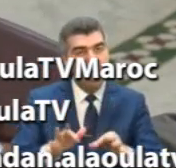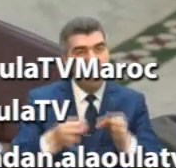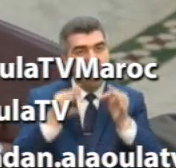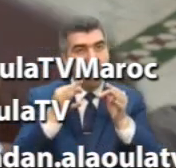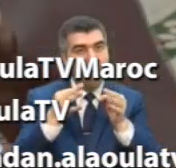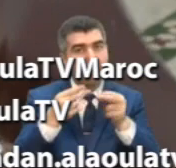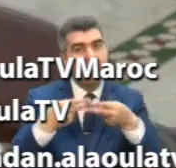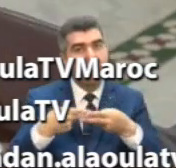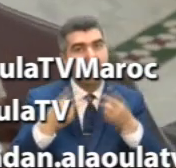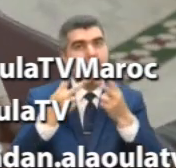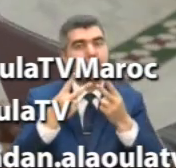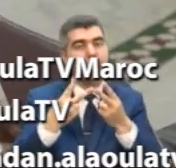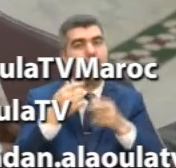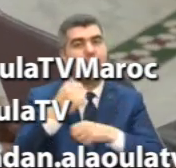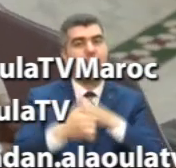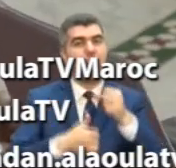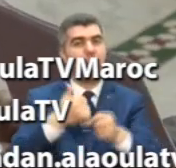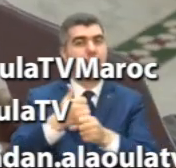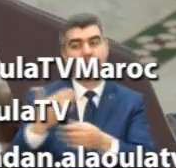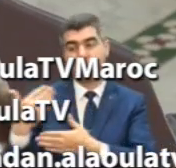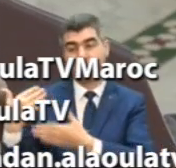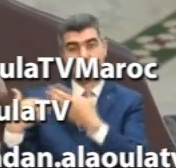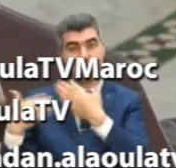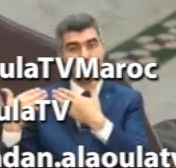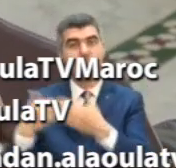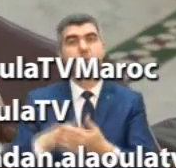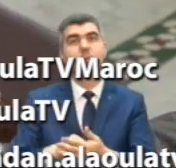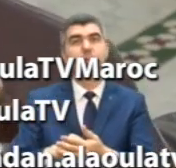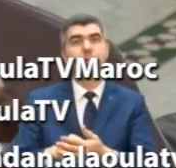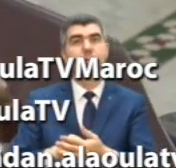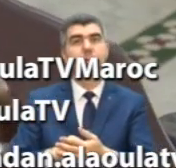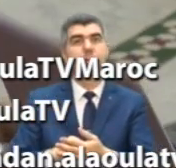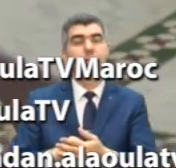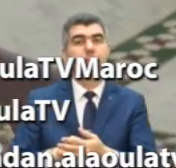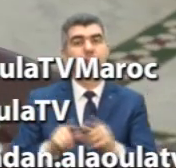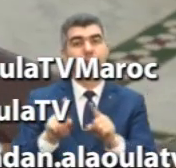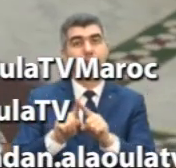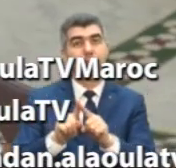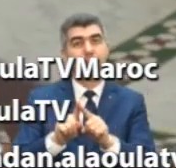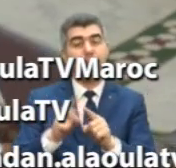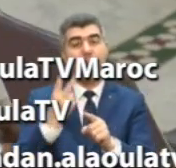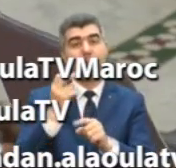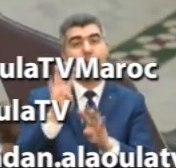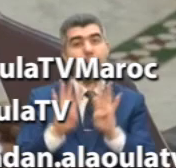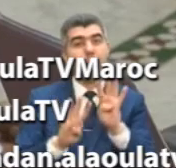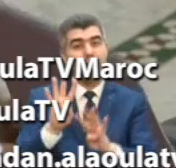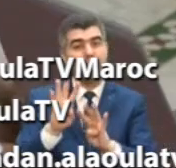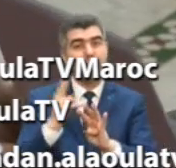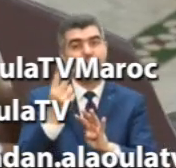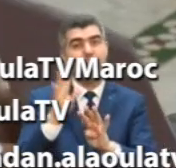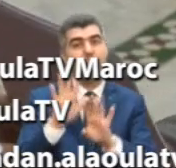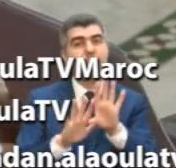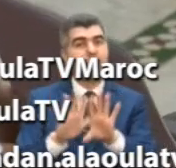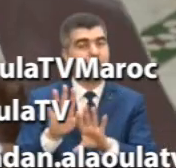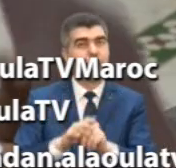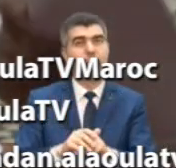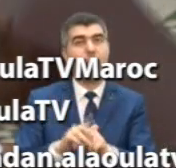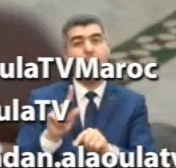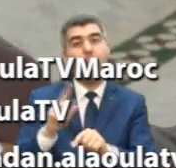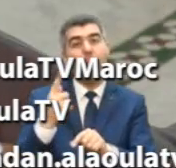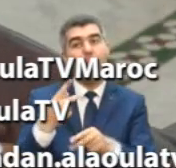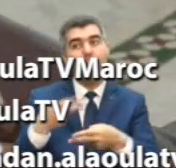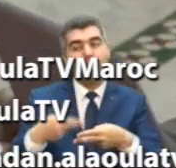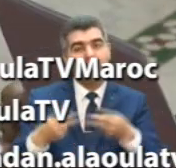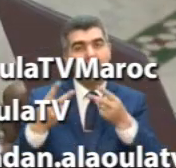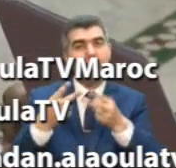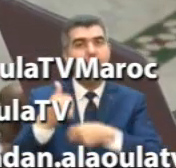الذي انطلق الموسم الفارط وعرف حصول انطلق في 2014-2015 وأول فوج تخرج